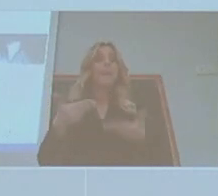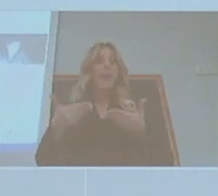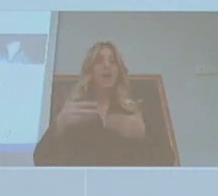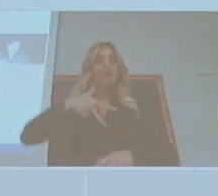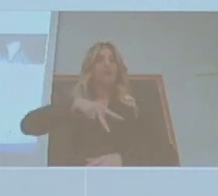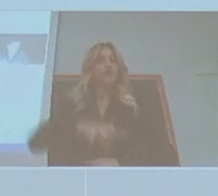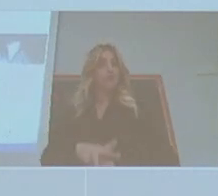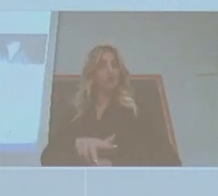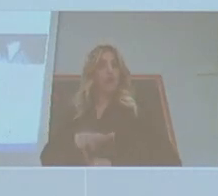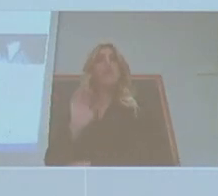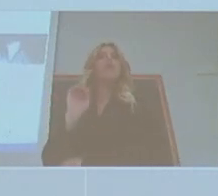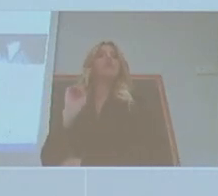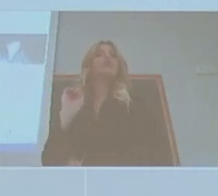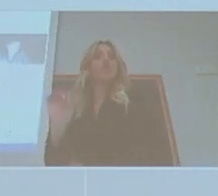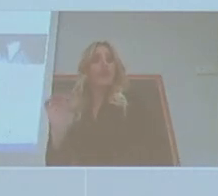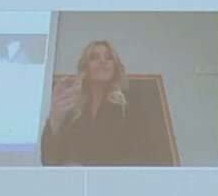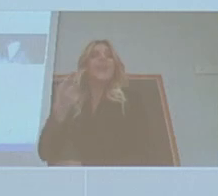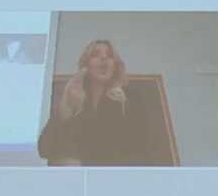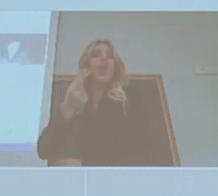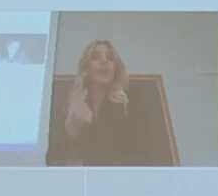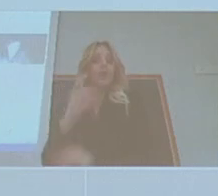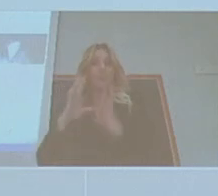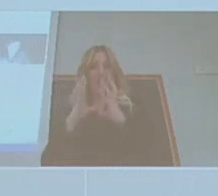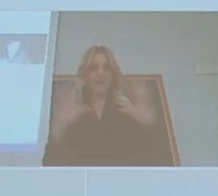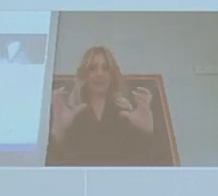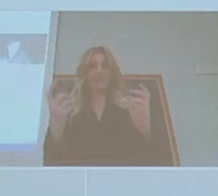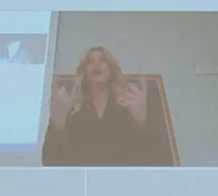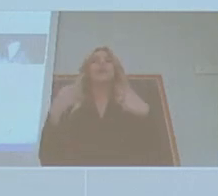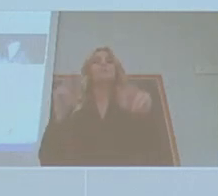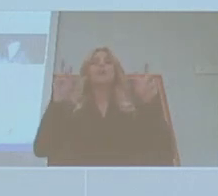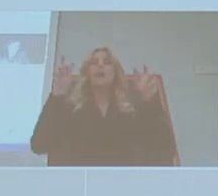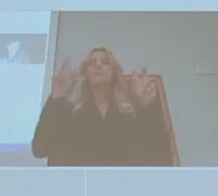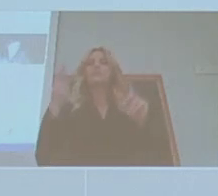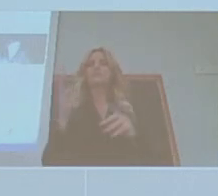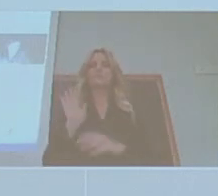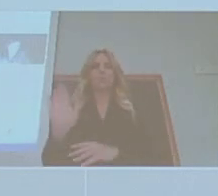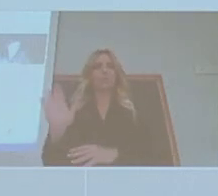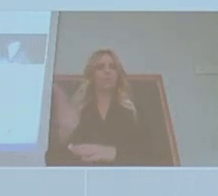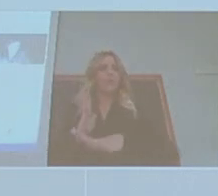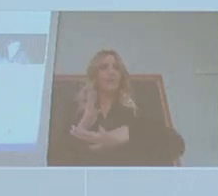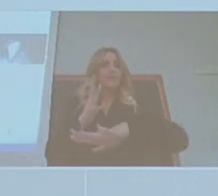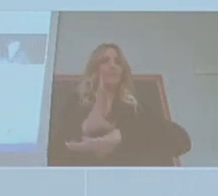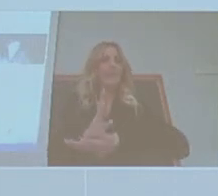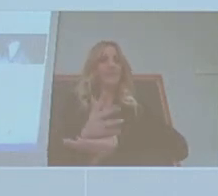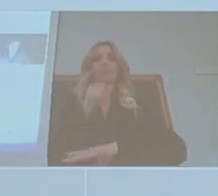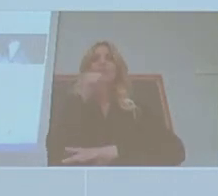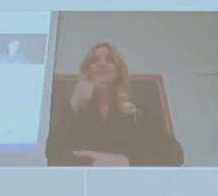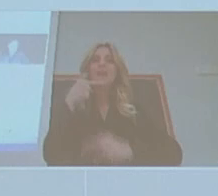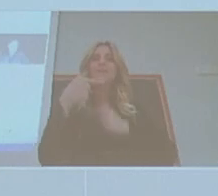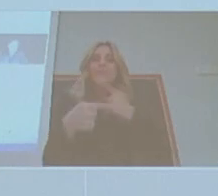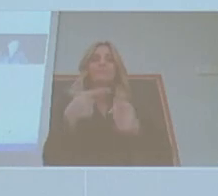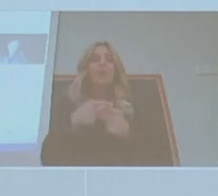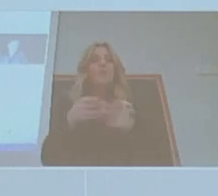è docente di economia aziendale. Il suo tema di questo intervento, che servirà un po' a tracciare la